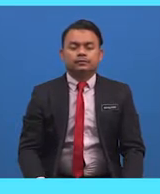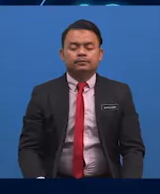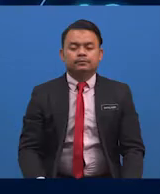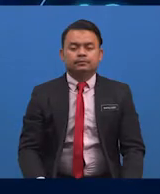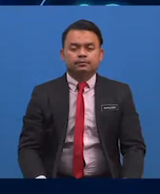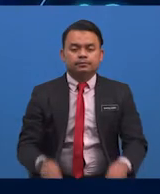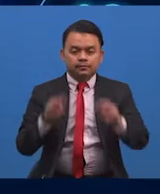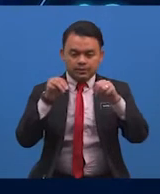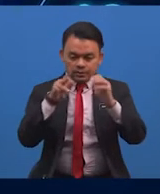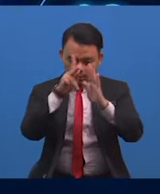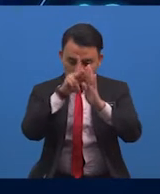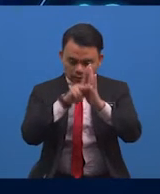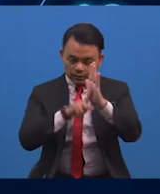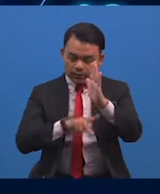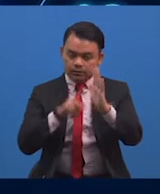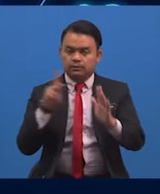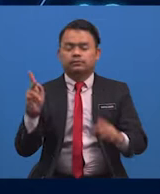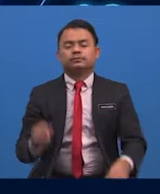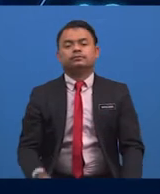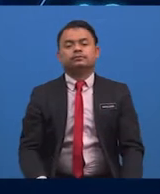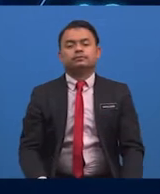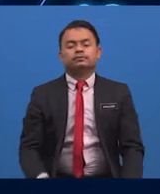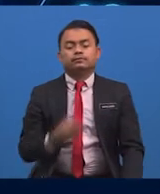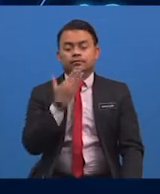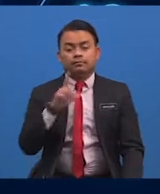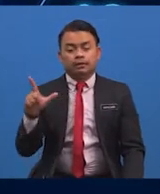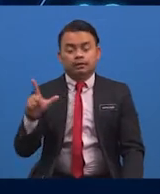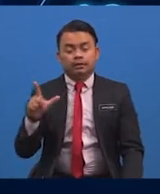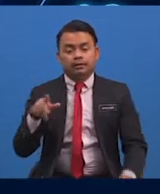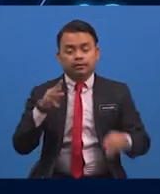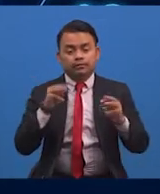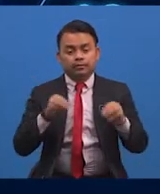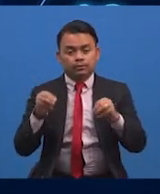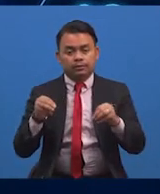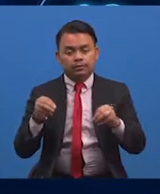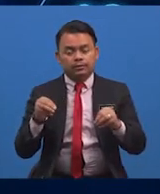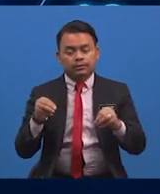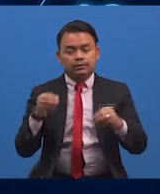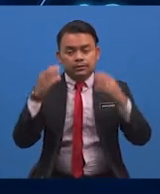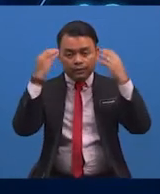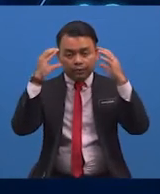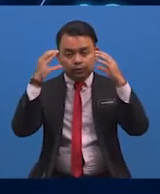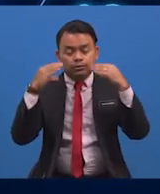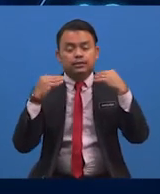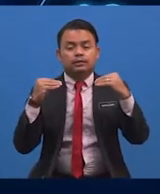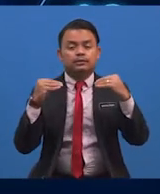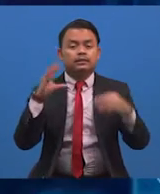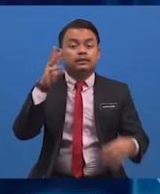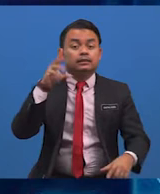dikurangkan. Baiklah pelajar, kita telah menghuraikan 6 langkah mengurangkan pemanasan global dan penipisan lapisan